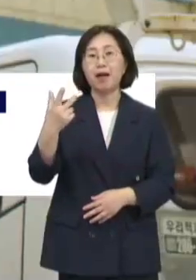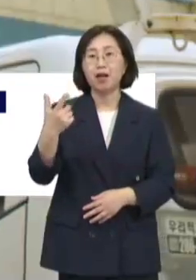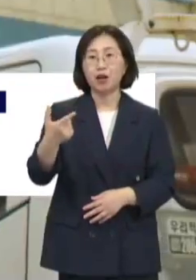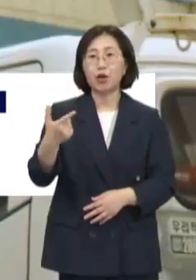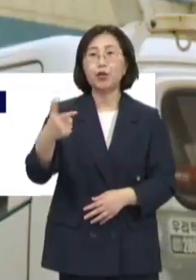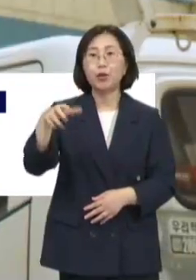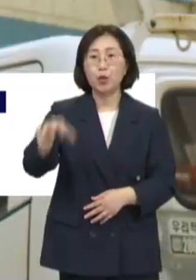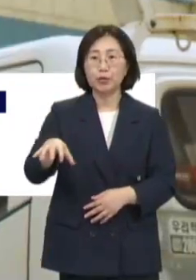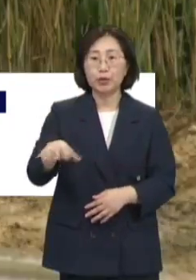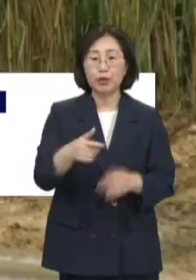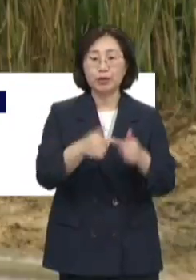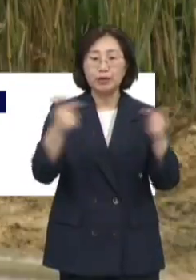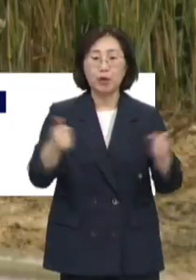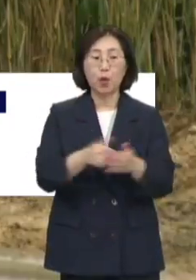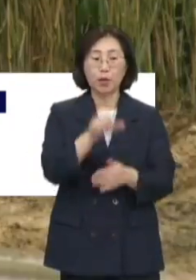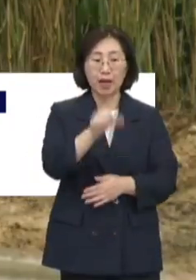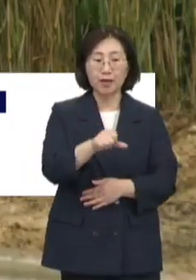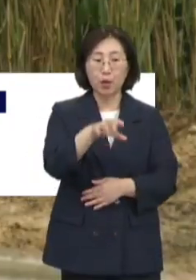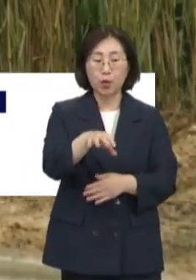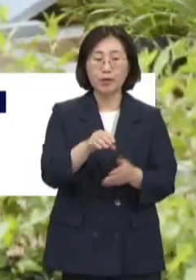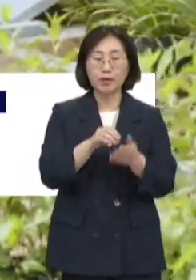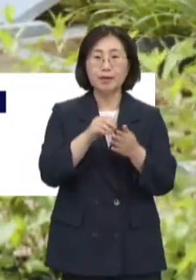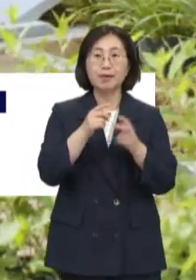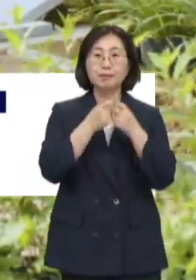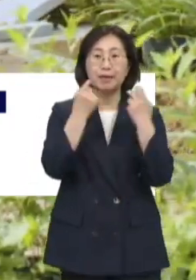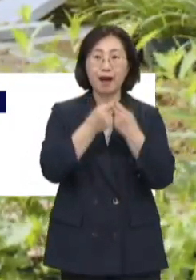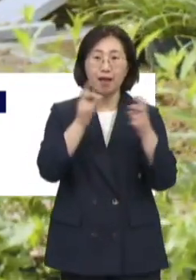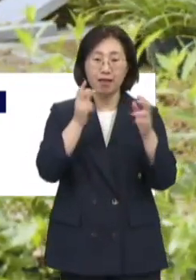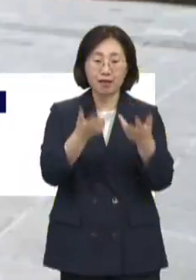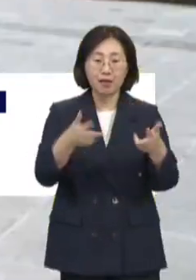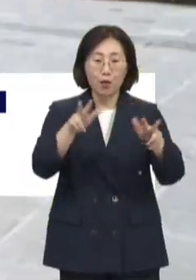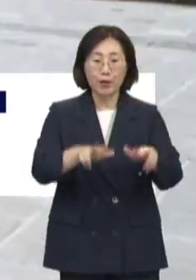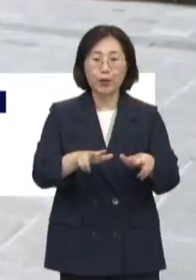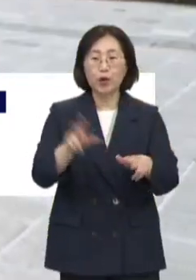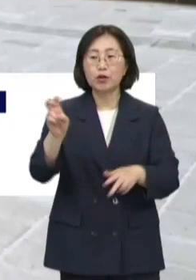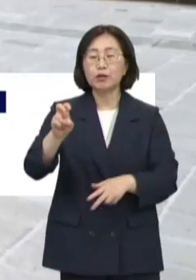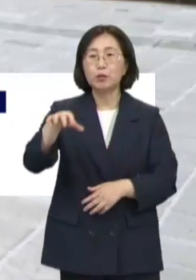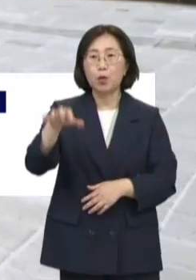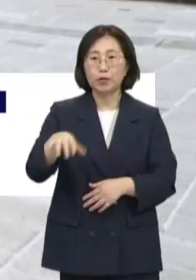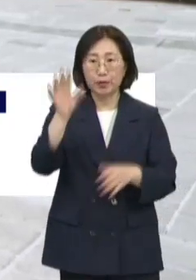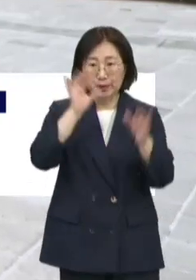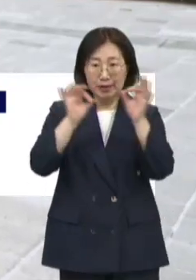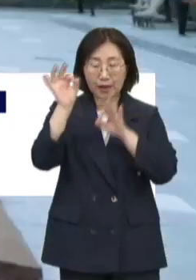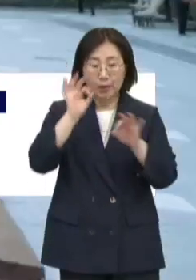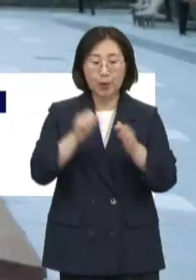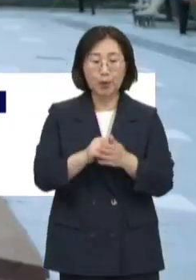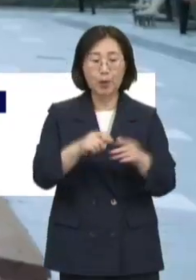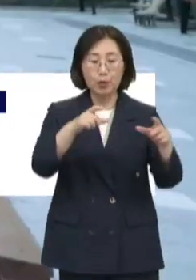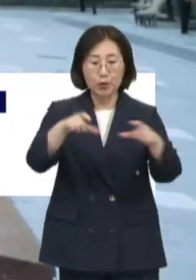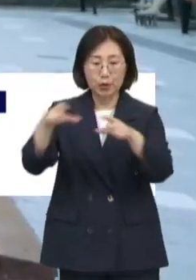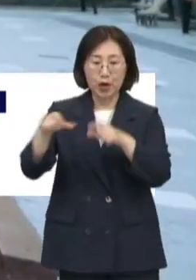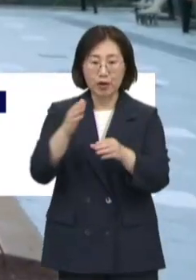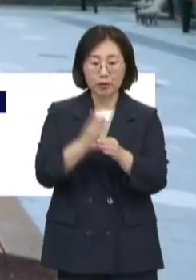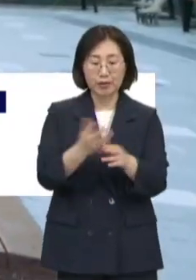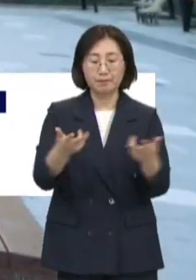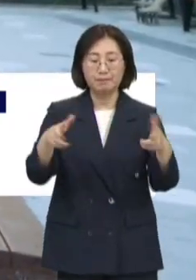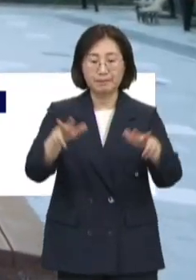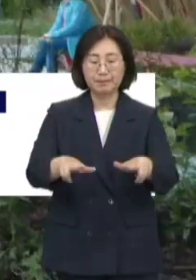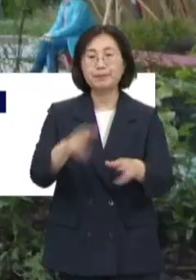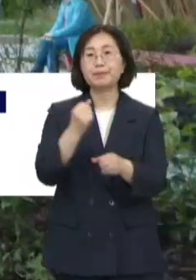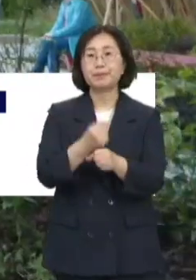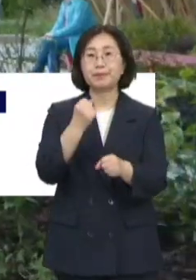늘릴 계획이며 다섯 곳인 등록 민간 정원도 20곳으로 확대 발굴하고 자치구별 거점 정원도